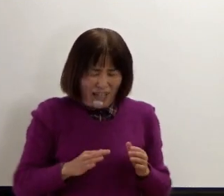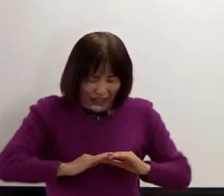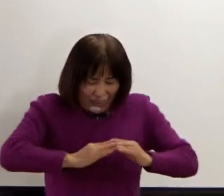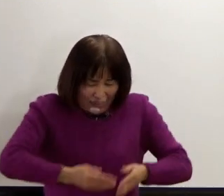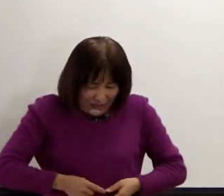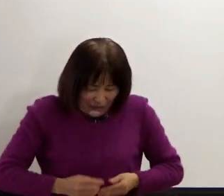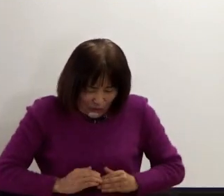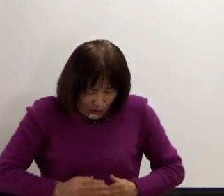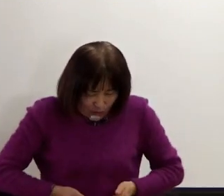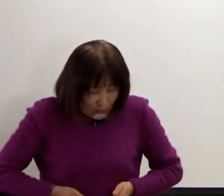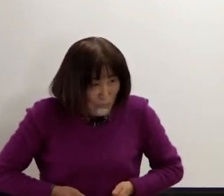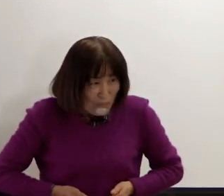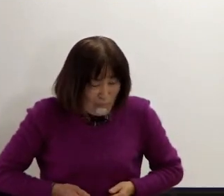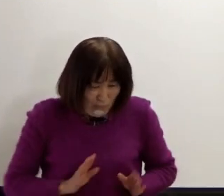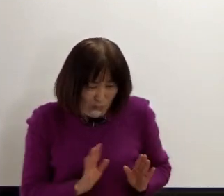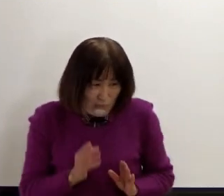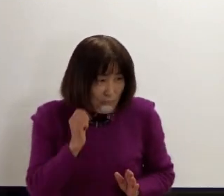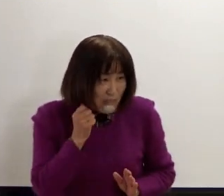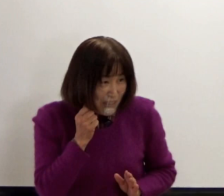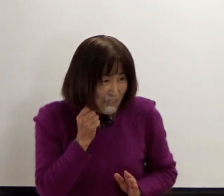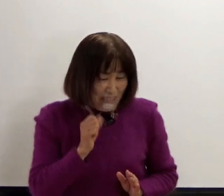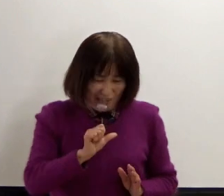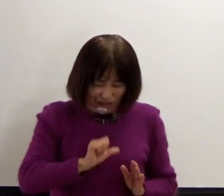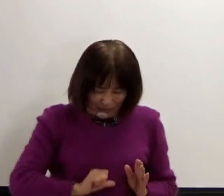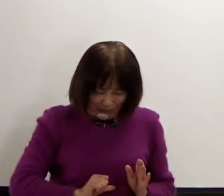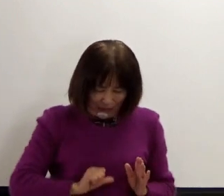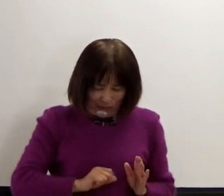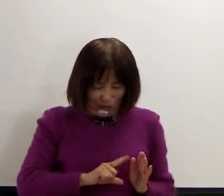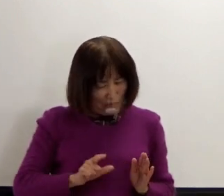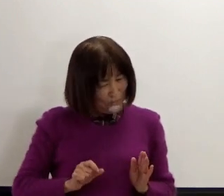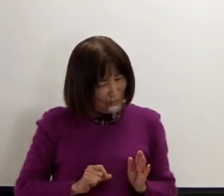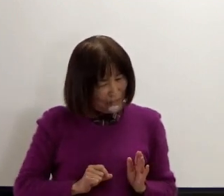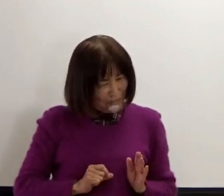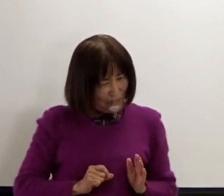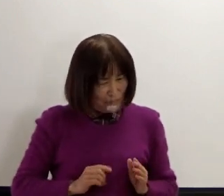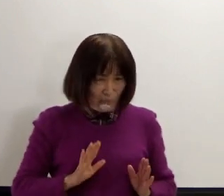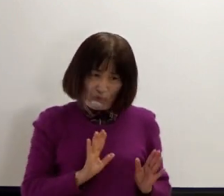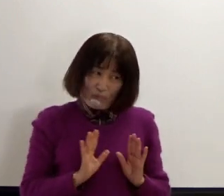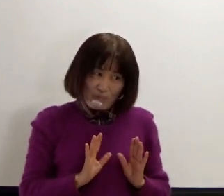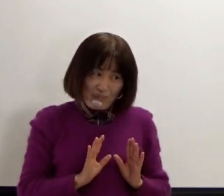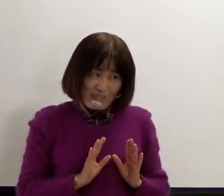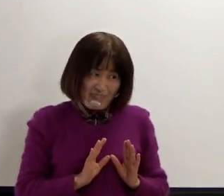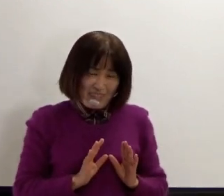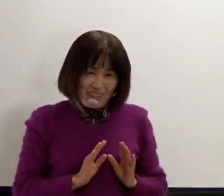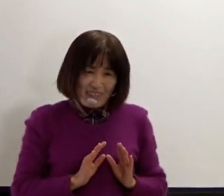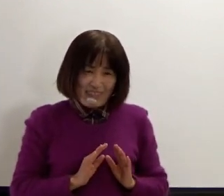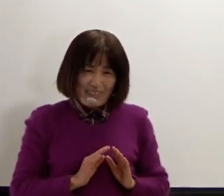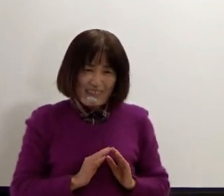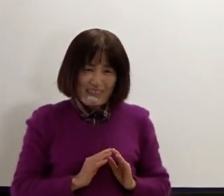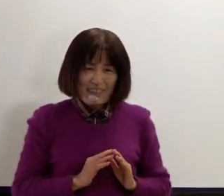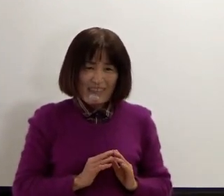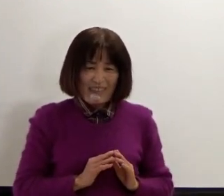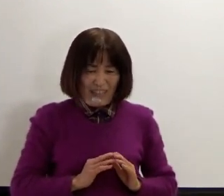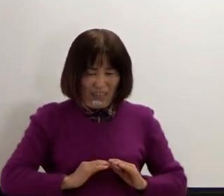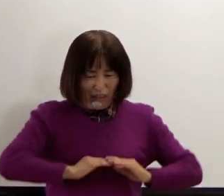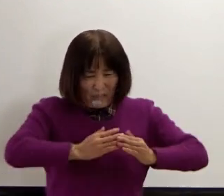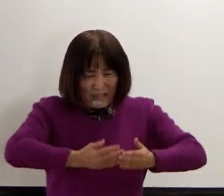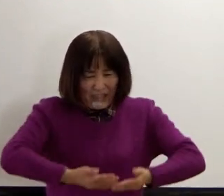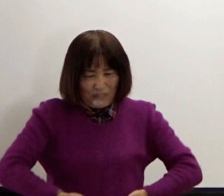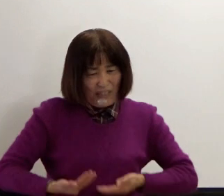うん、5ヶ月ぐらいだったら踊れるんでしょうかね。じゃ僕も詳しいことは分かりませんけれども、胎動っていつぐらいから始まるんでしょうか